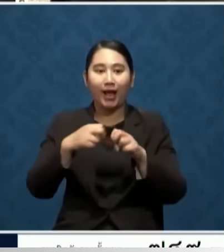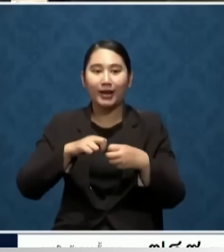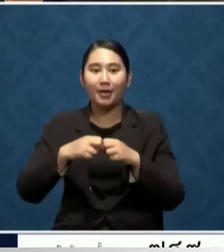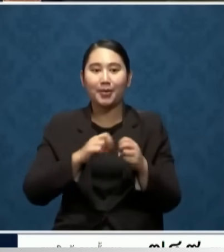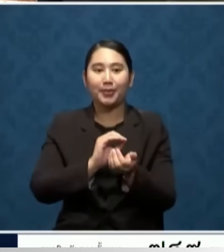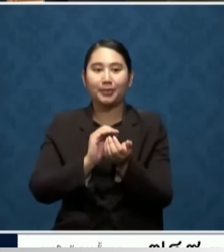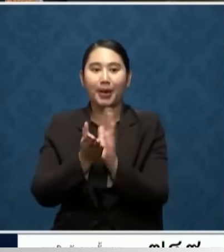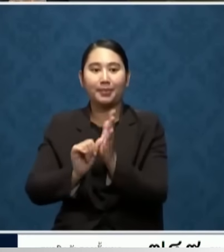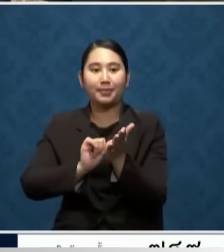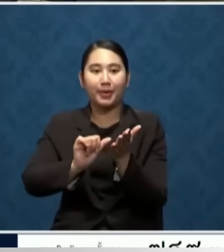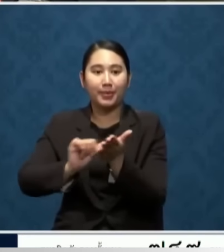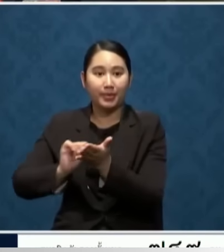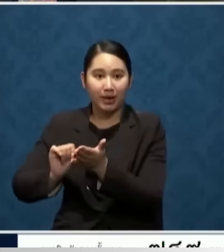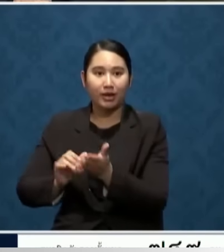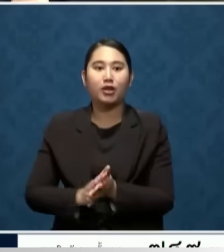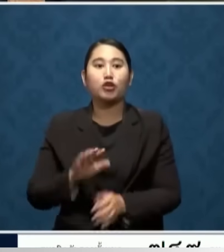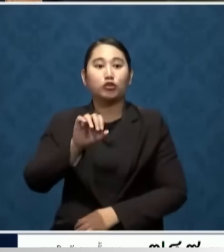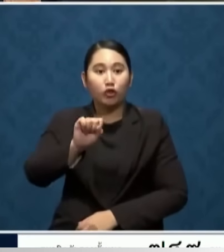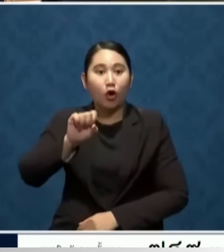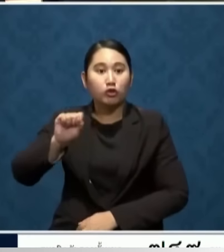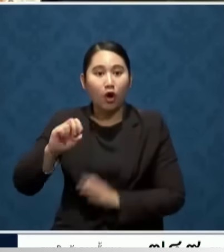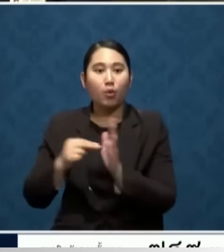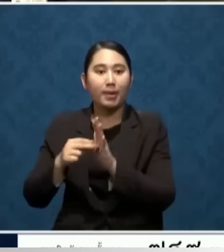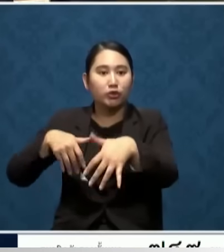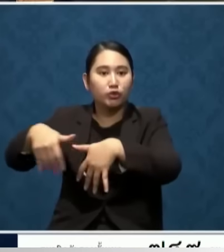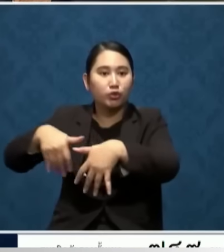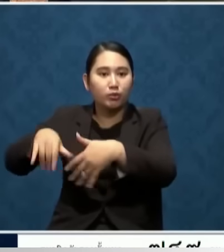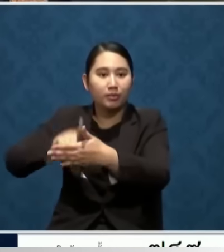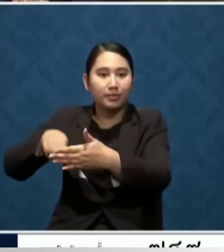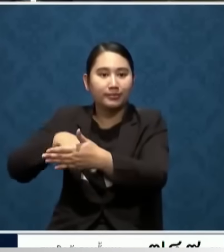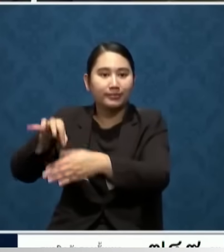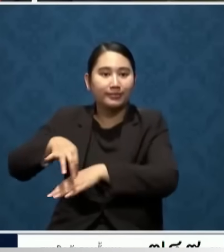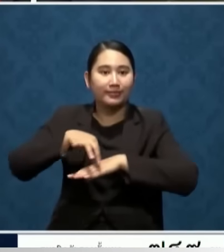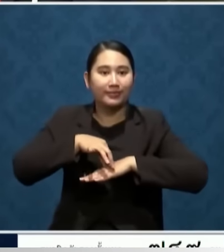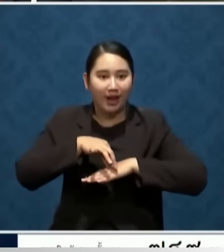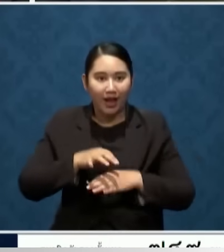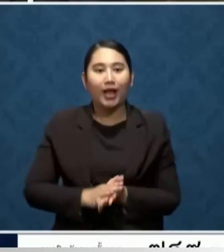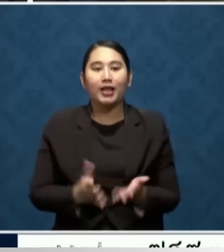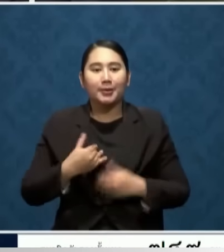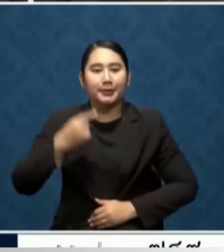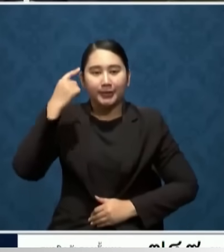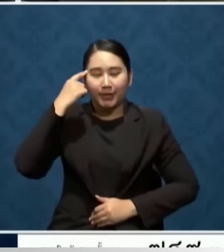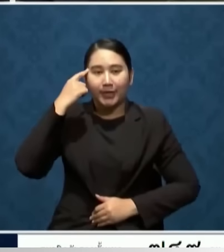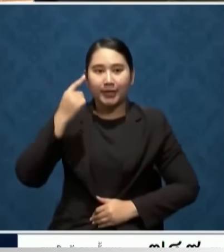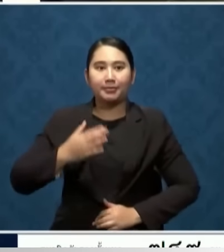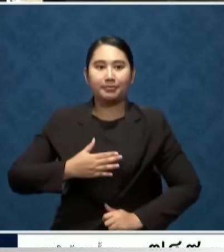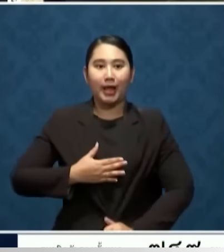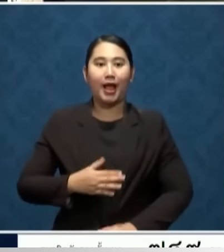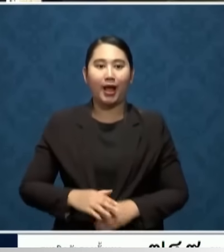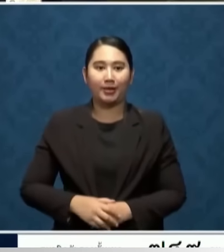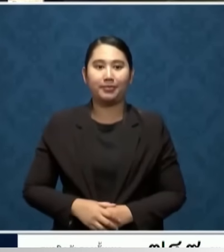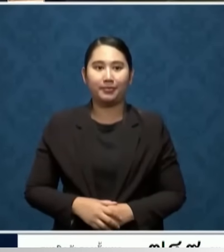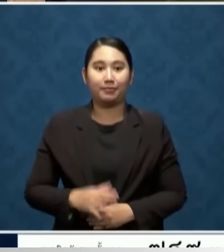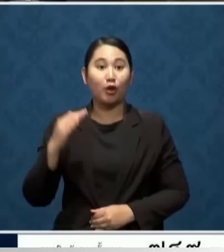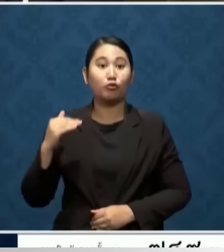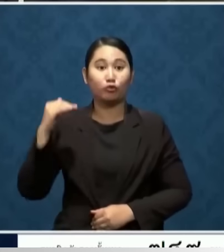แทนพี่น้องประชาชนผู้แทนราษฎรก็คือผู้แทนราษฎรที่มีความคิดแตกต่างแล้วถ้าเราพูดกันอย่างมีวุฒิภาวะ